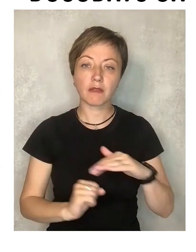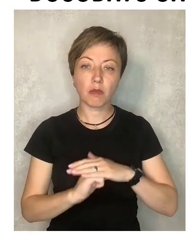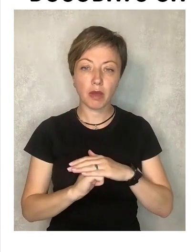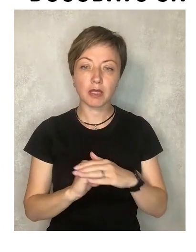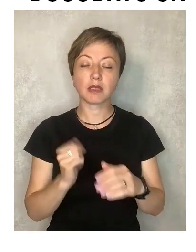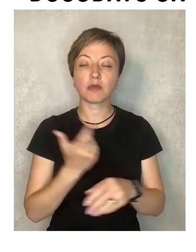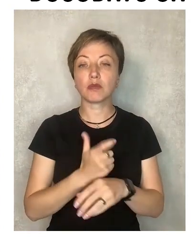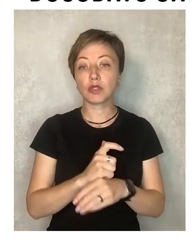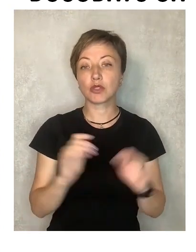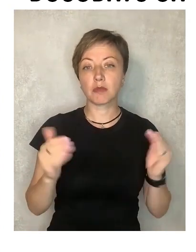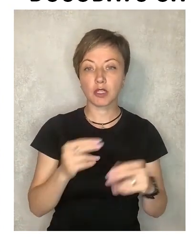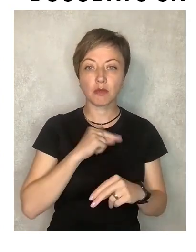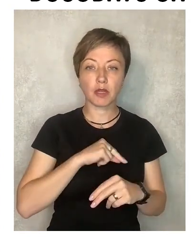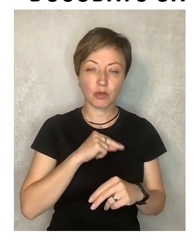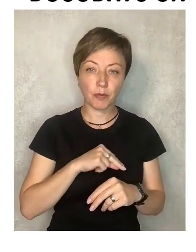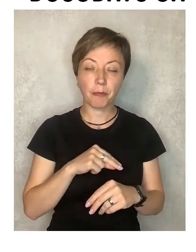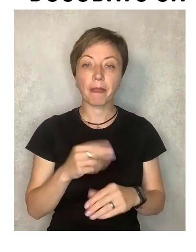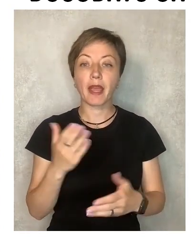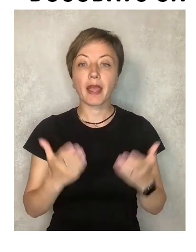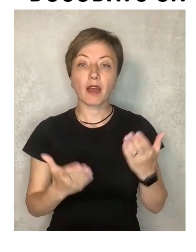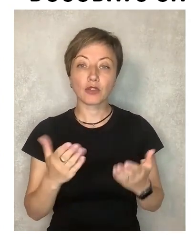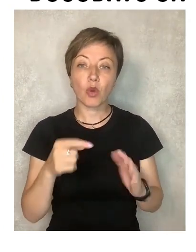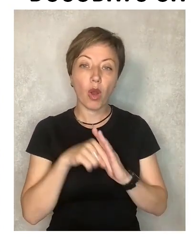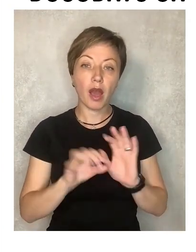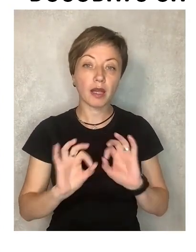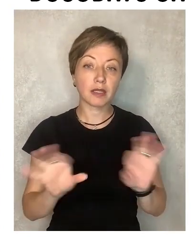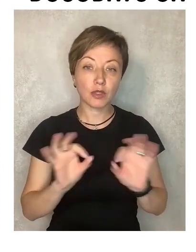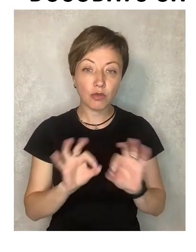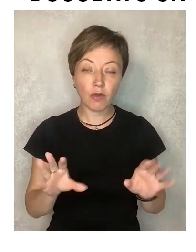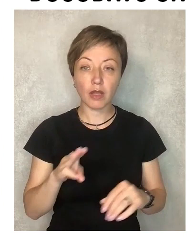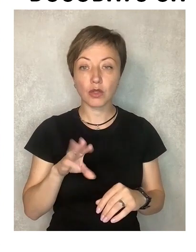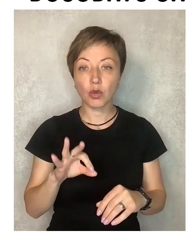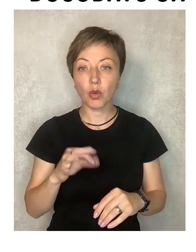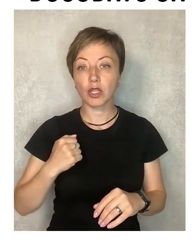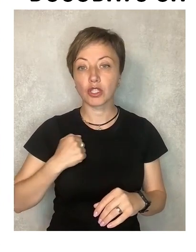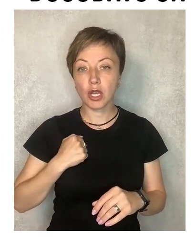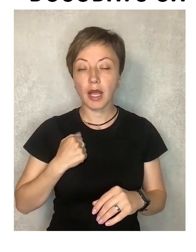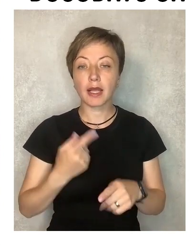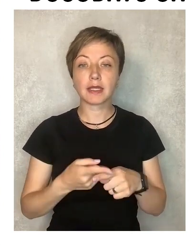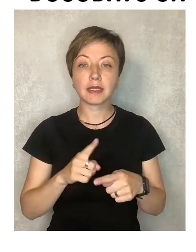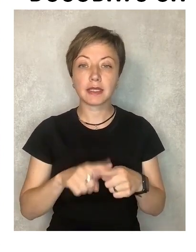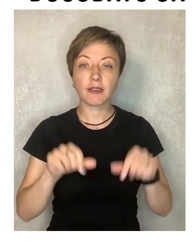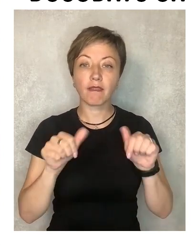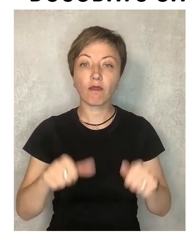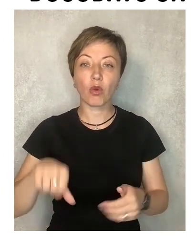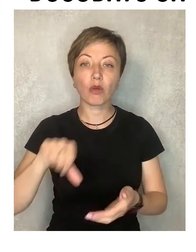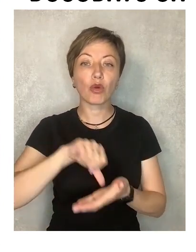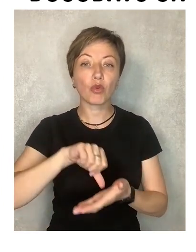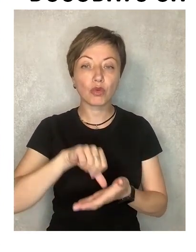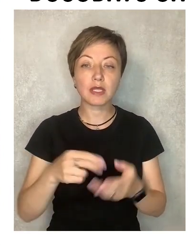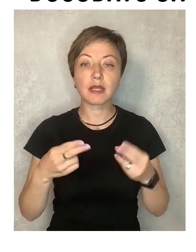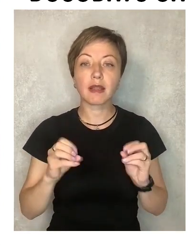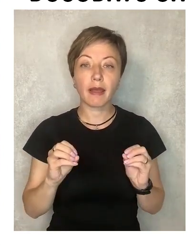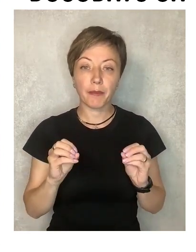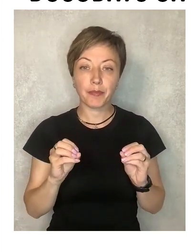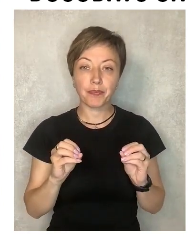менше працюють. Якщо їх охарактеризувати, то, на жаль, ті форми участі, де